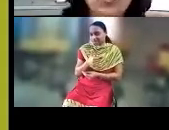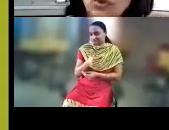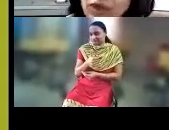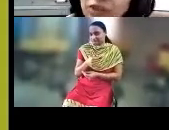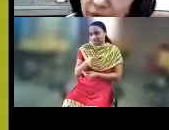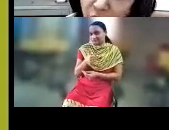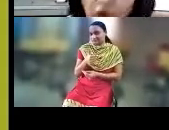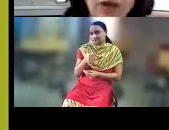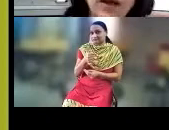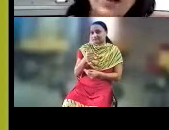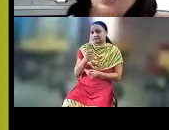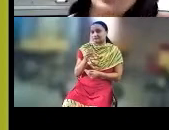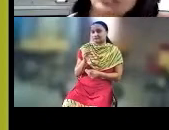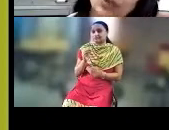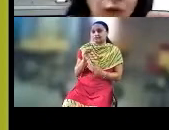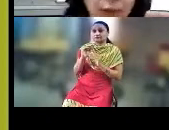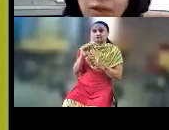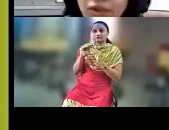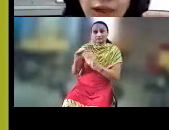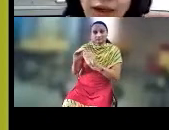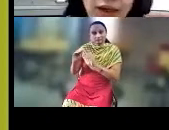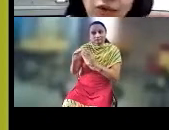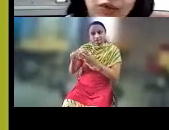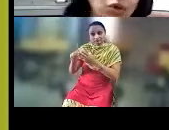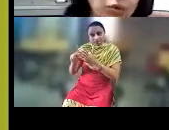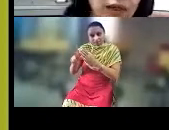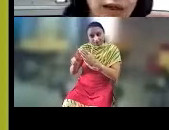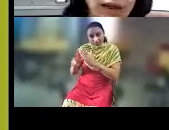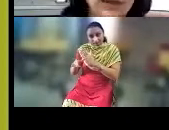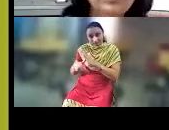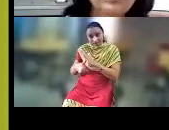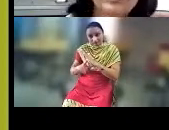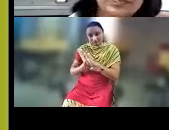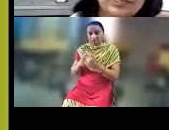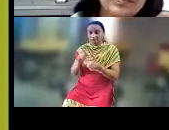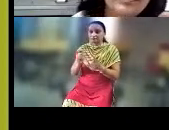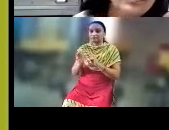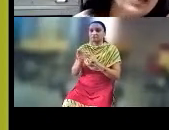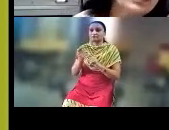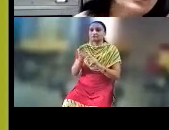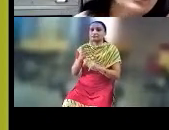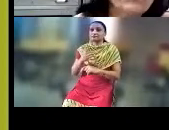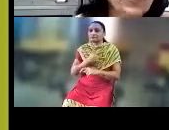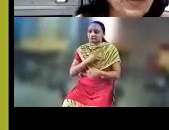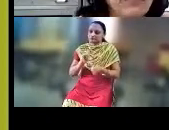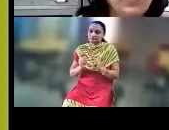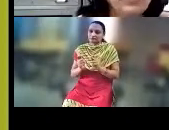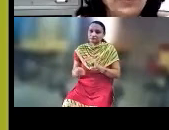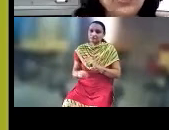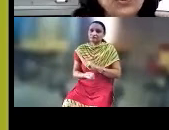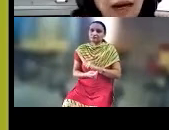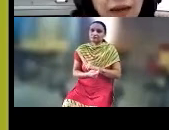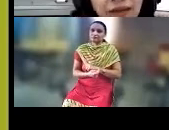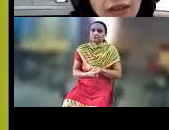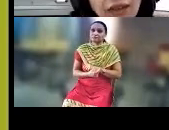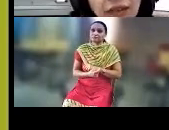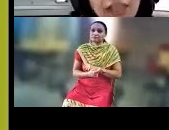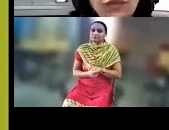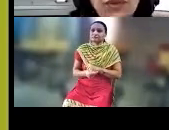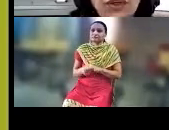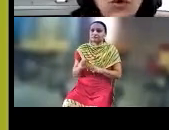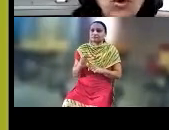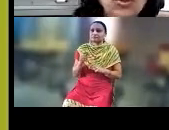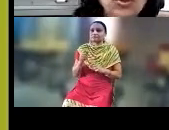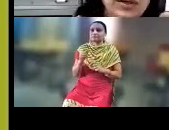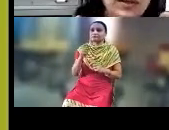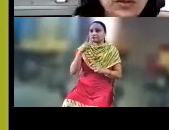अभी थोड़ा समय और लगेगा और इसको आप इस तरह ना कीजिए, इसको बदलिए। फिर having parents practice the skills